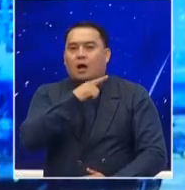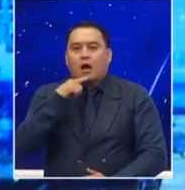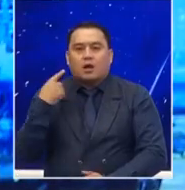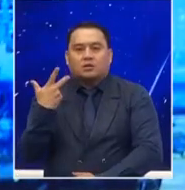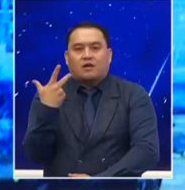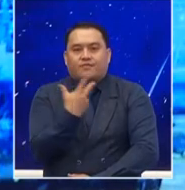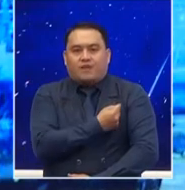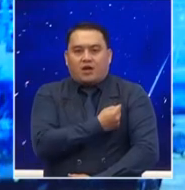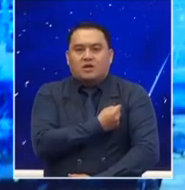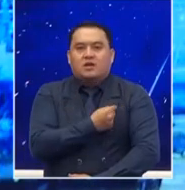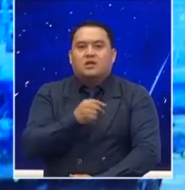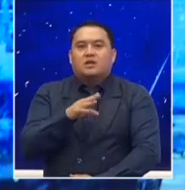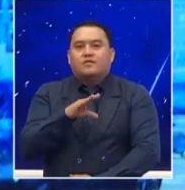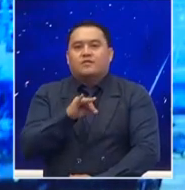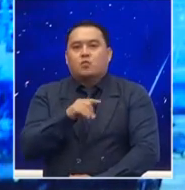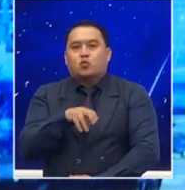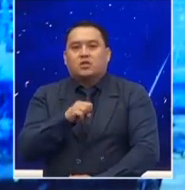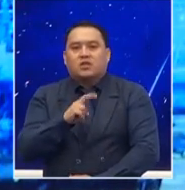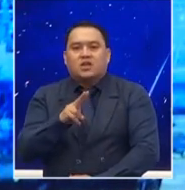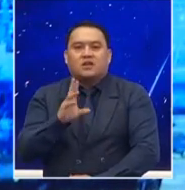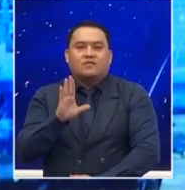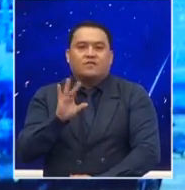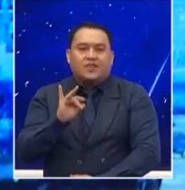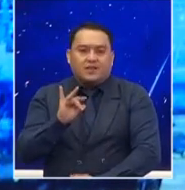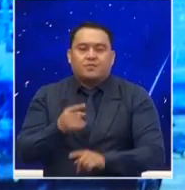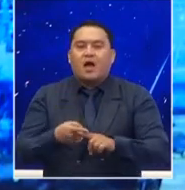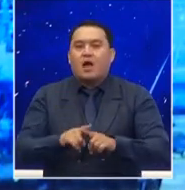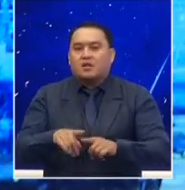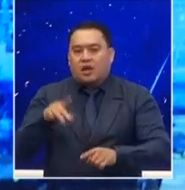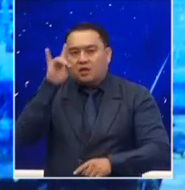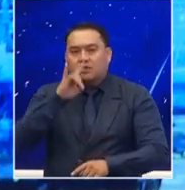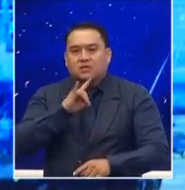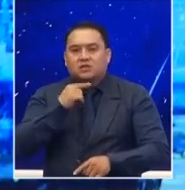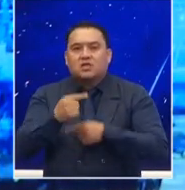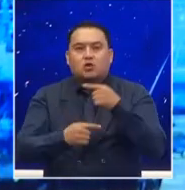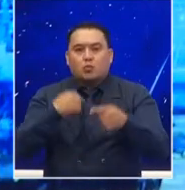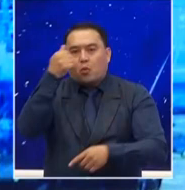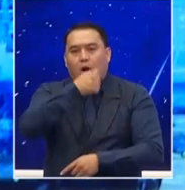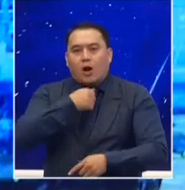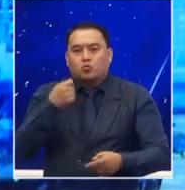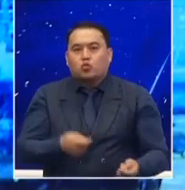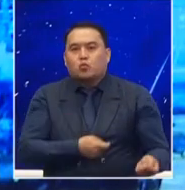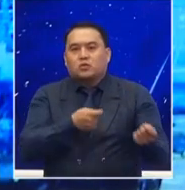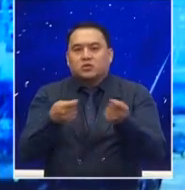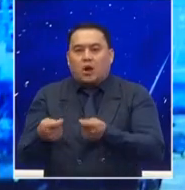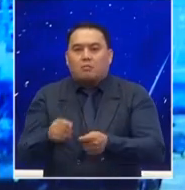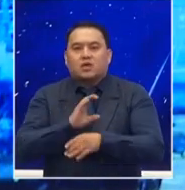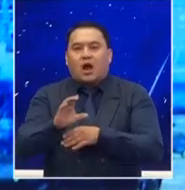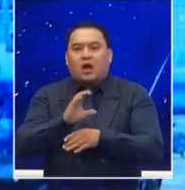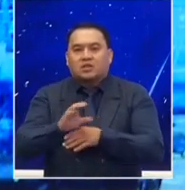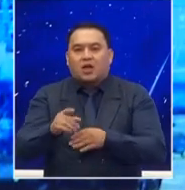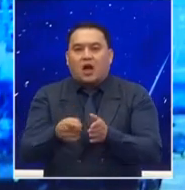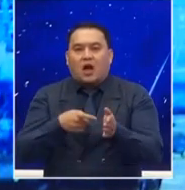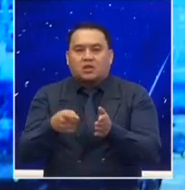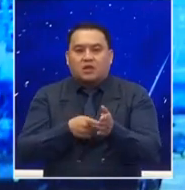Российская вакцина «Спутник Ви» станет доступна для вакцинации в Казахстане уже в следующем году. Ее будут производить на